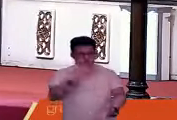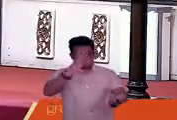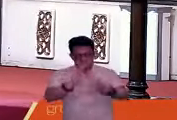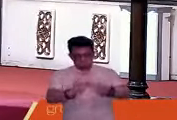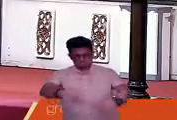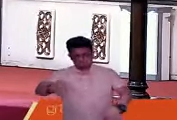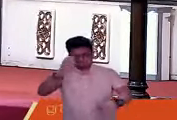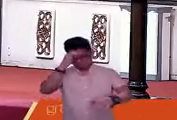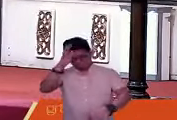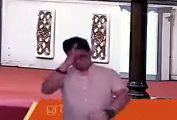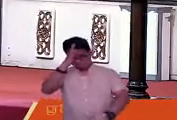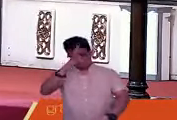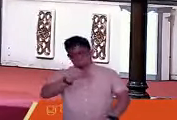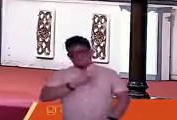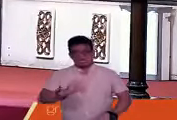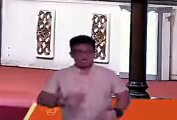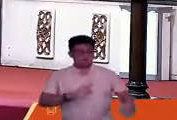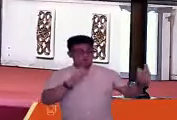So, dihang wa na gikaon.